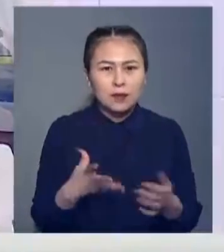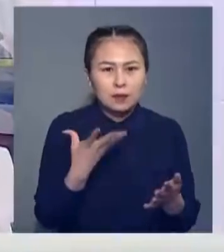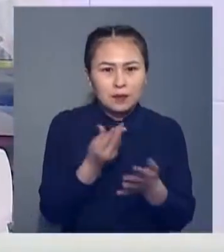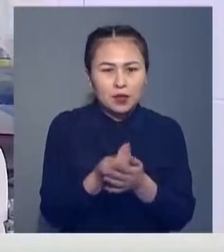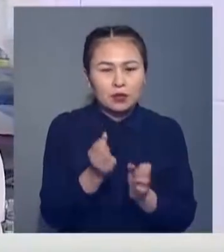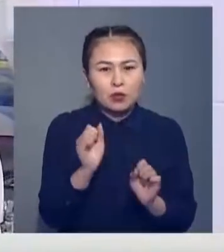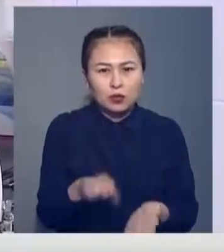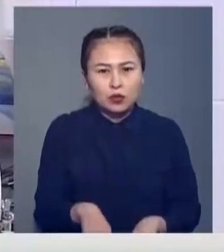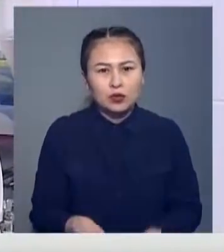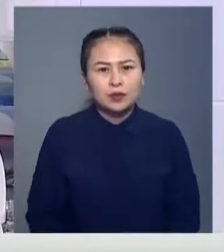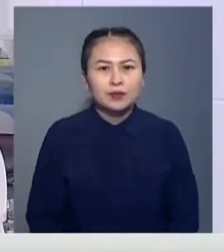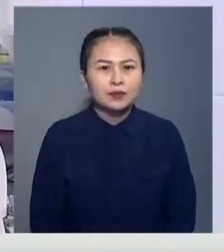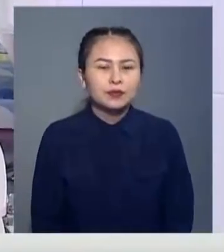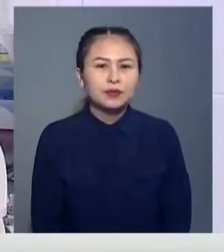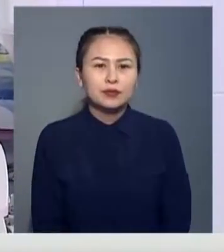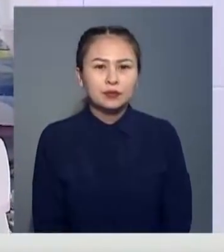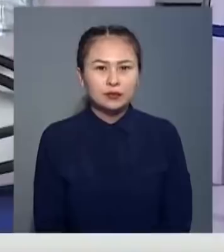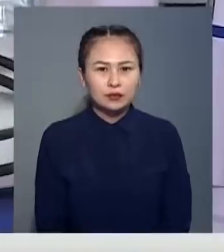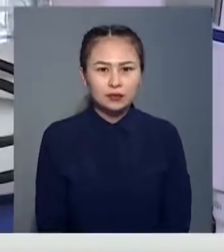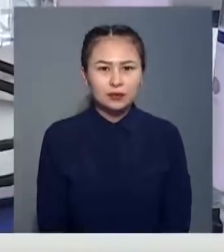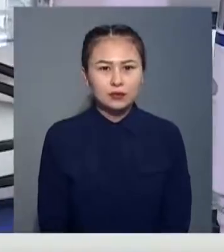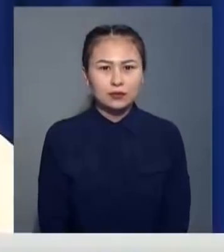негізде өте алады.